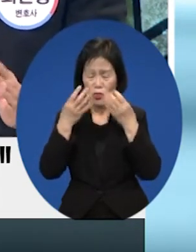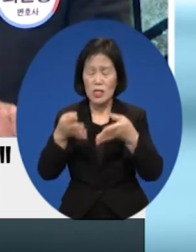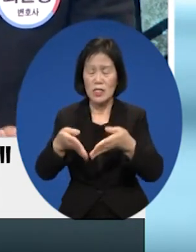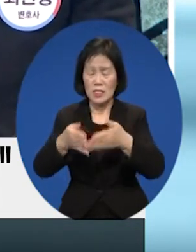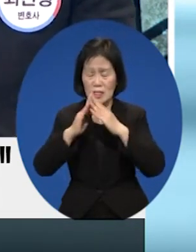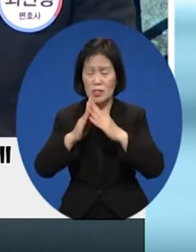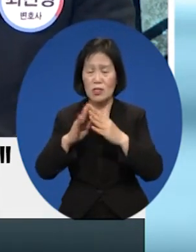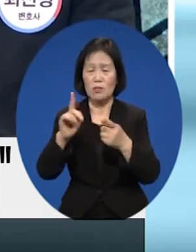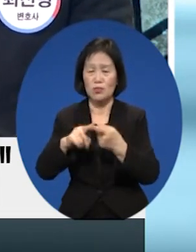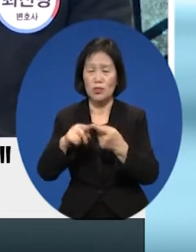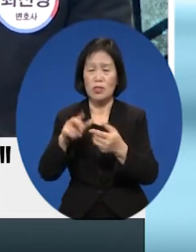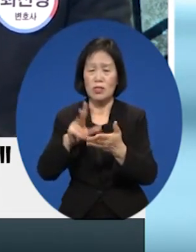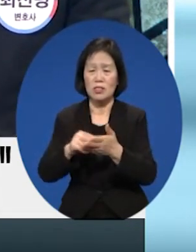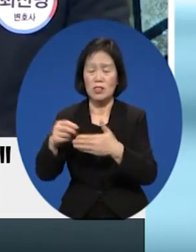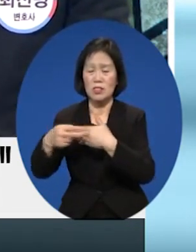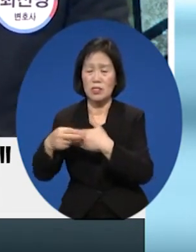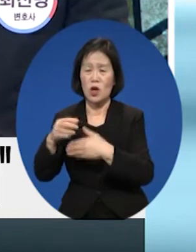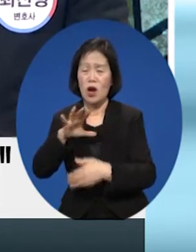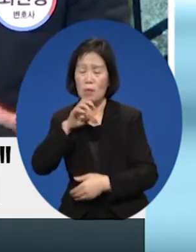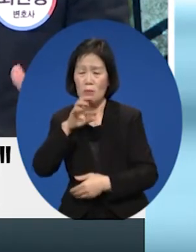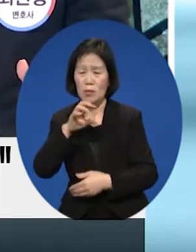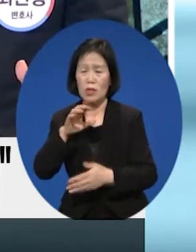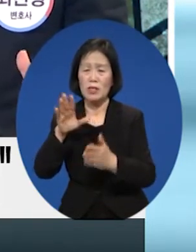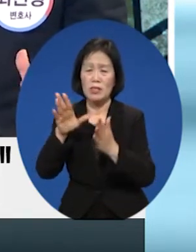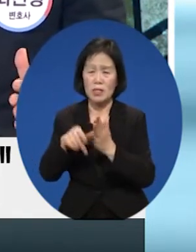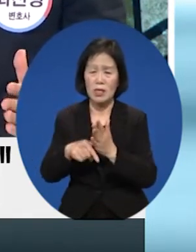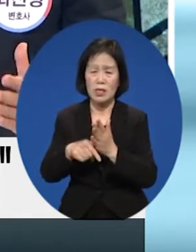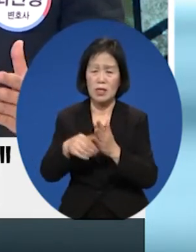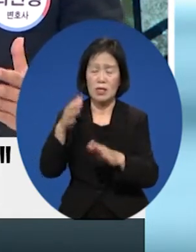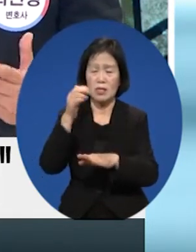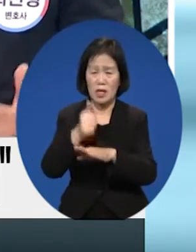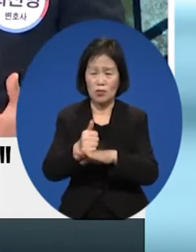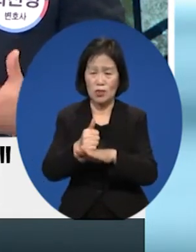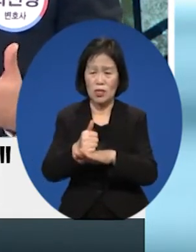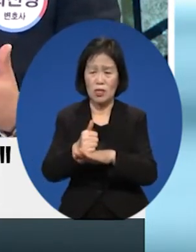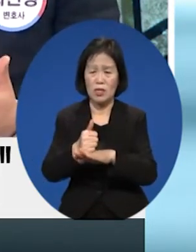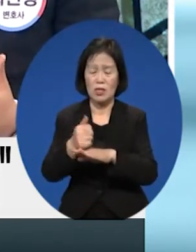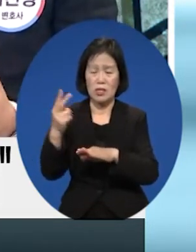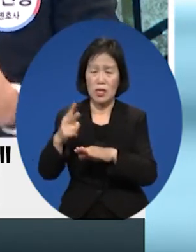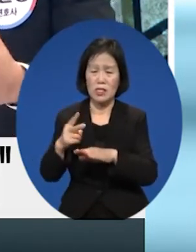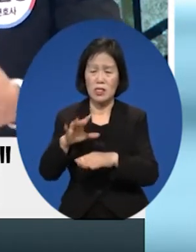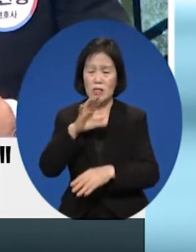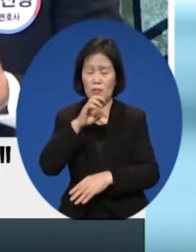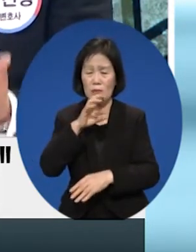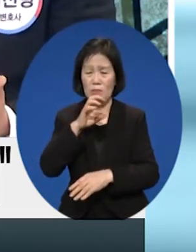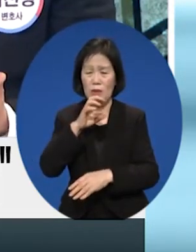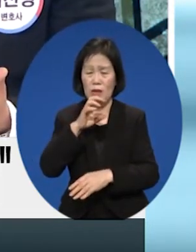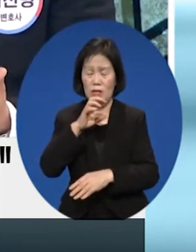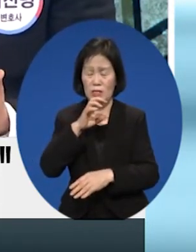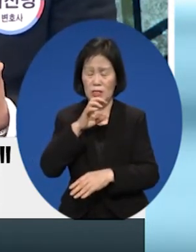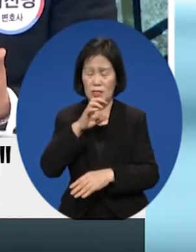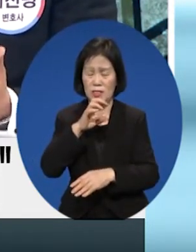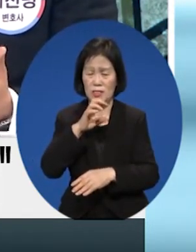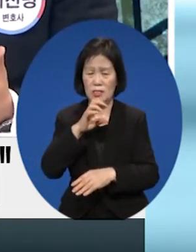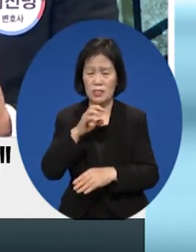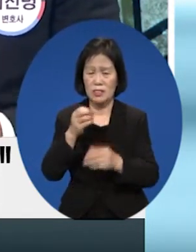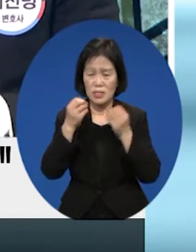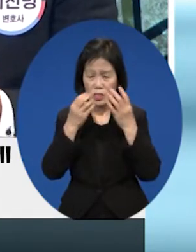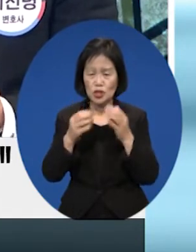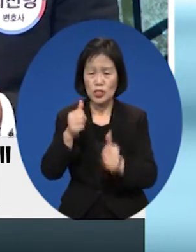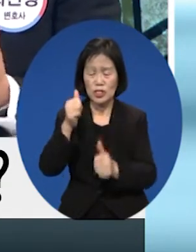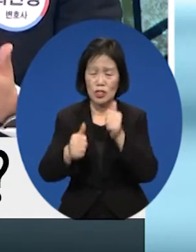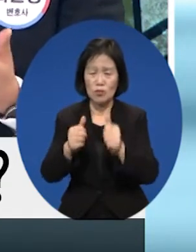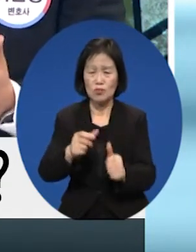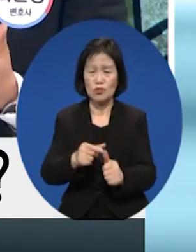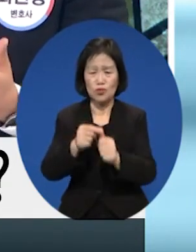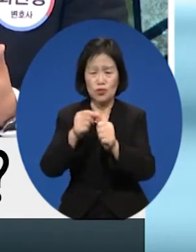가지고 이 의료계가 반발을 하면서 했다가 나중에 다시 의료계에 반발해서 그 신규 시험을 치지 않았던 사람을 구제해